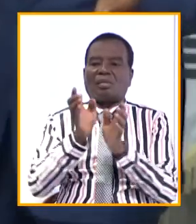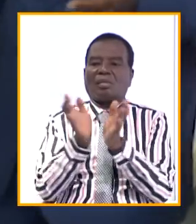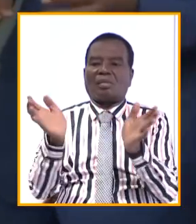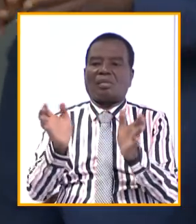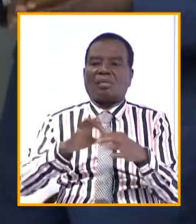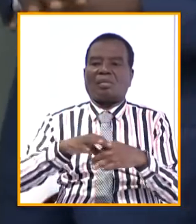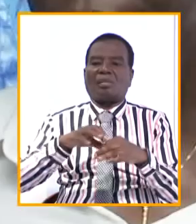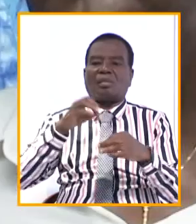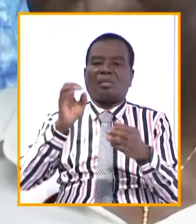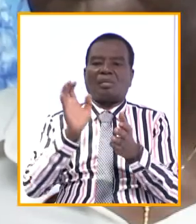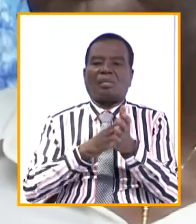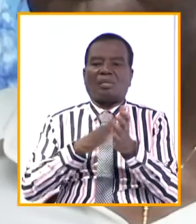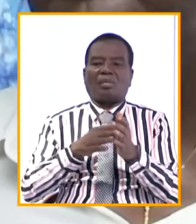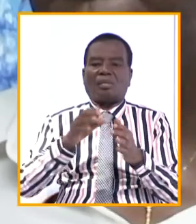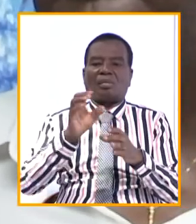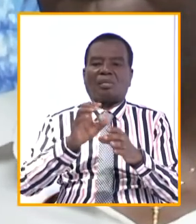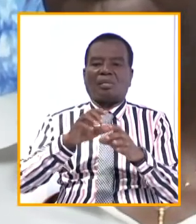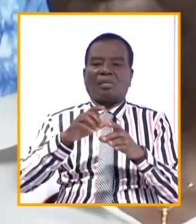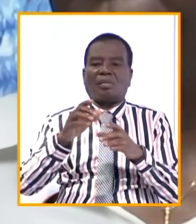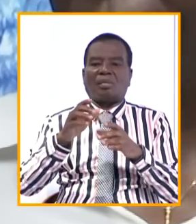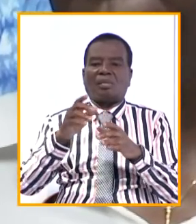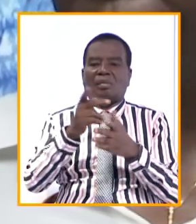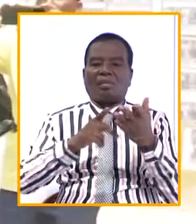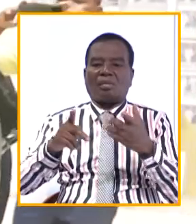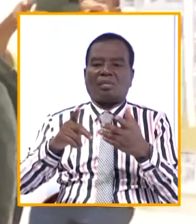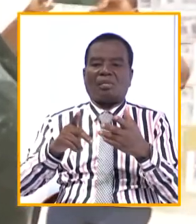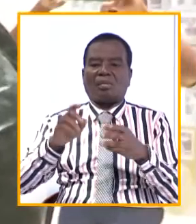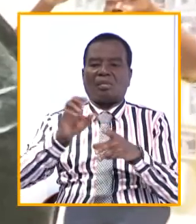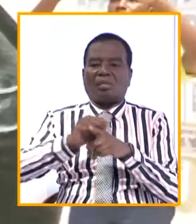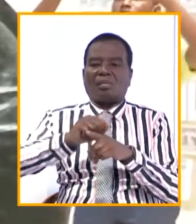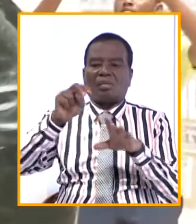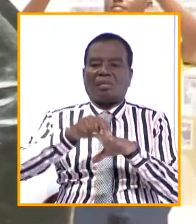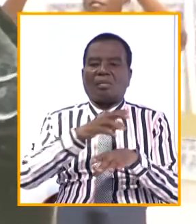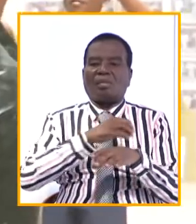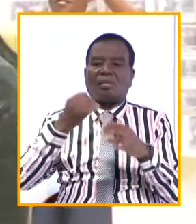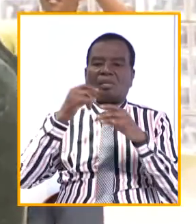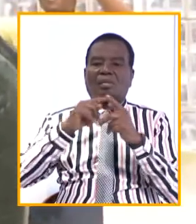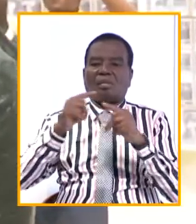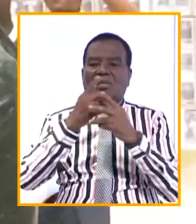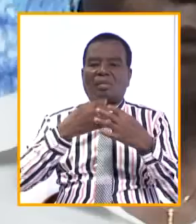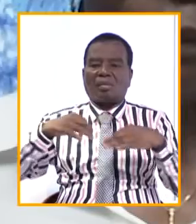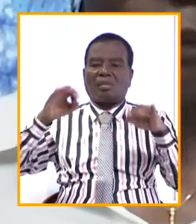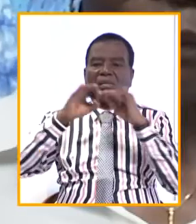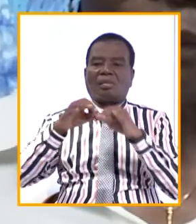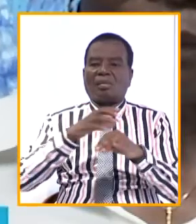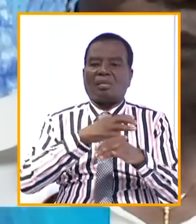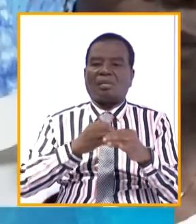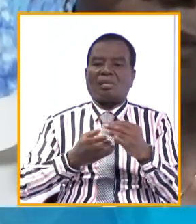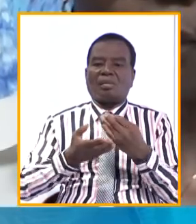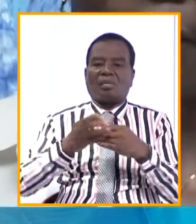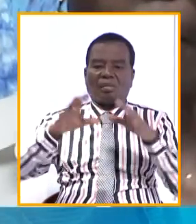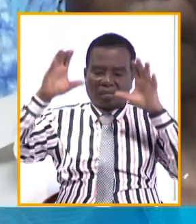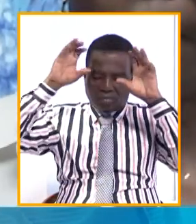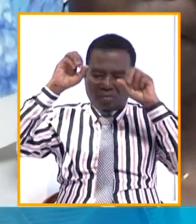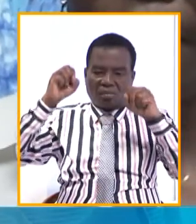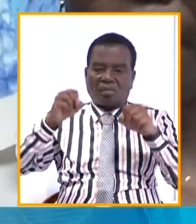générale du CES TIKAO. Ce volet formation aussi est important, porté par le chef de l'État, qu'il a inscrit dans le cadre du plan